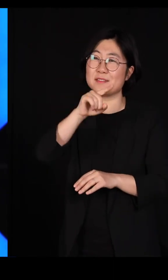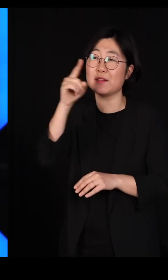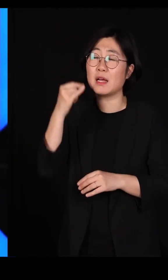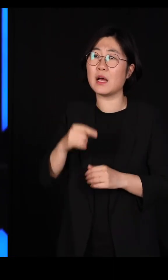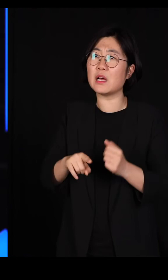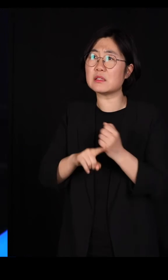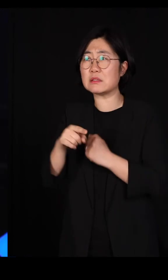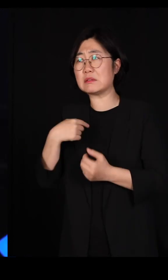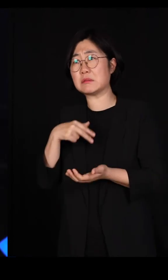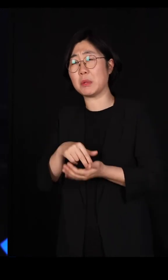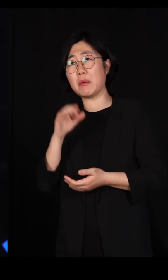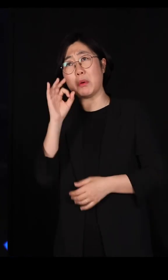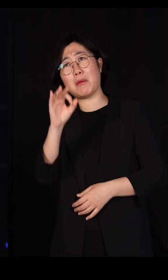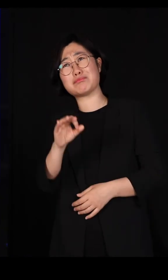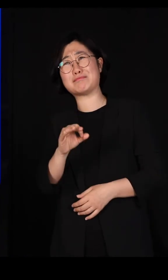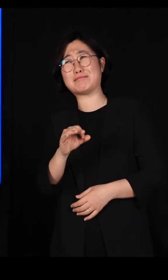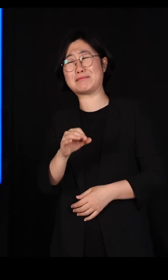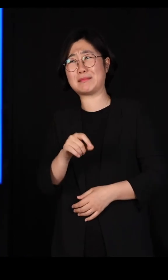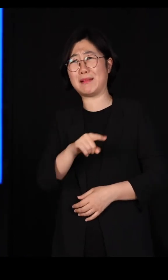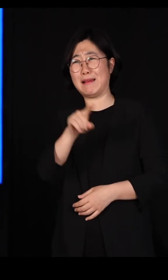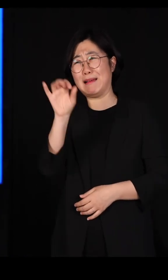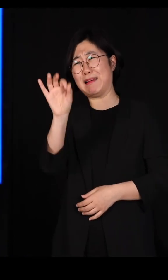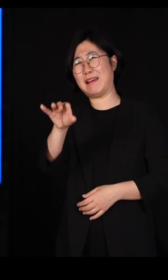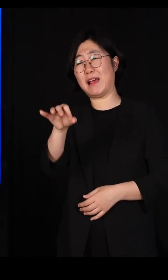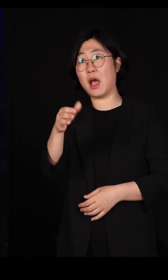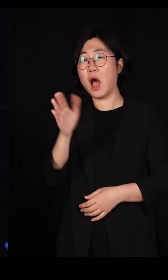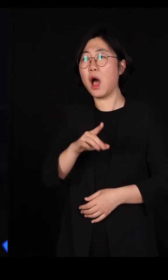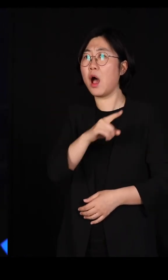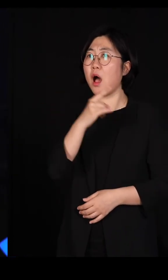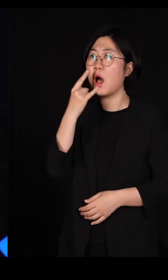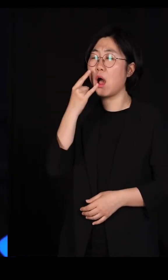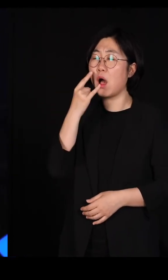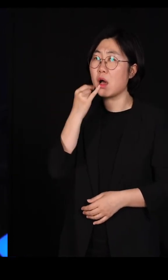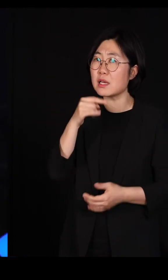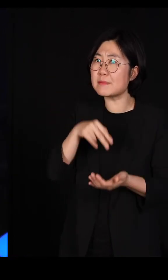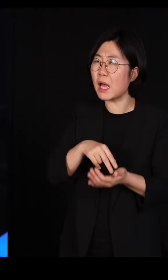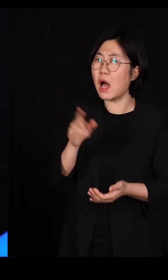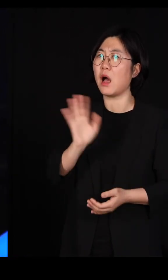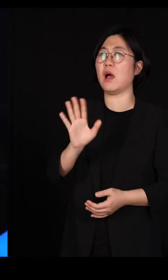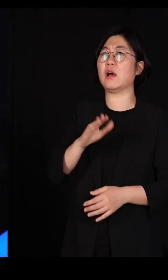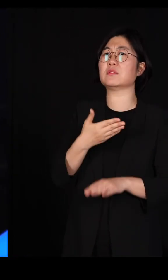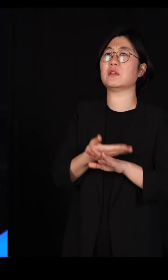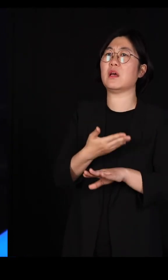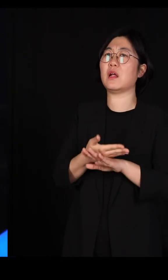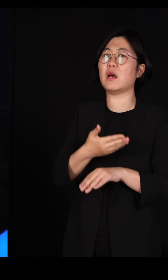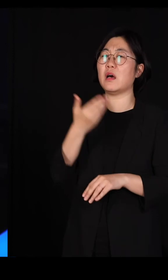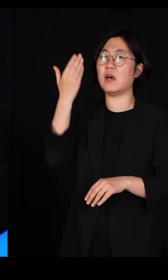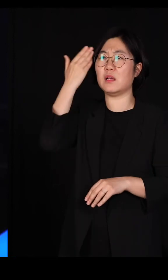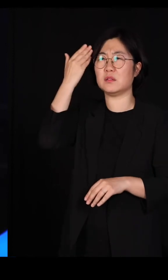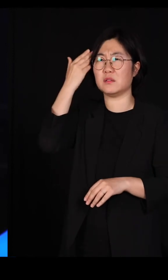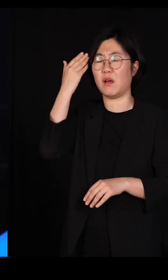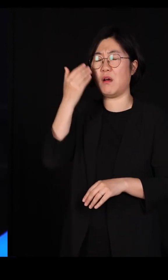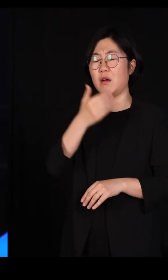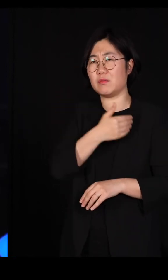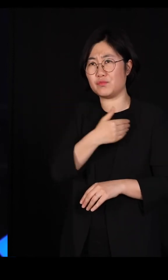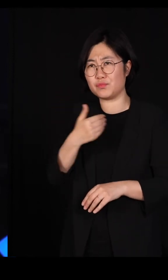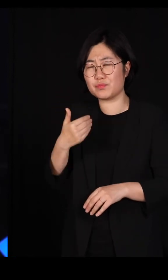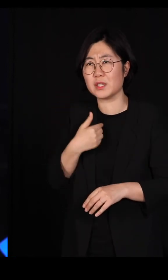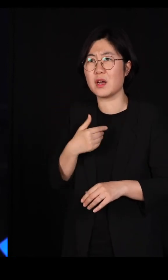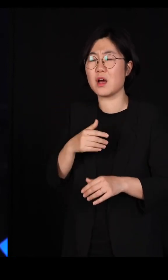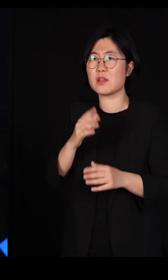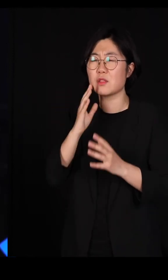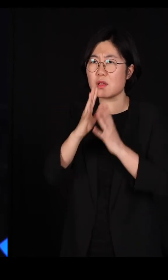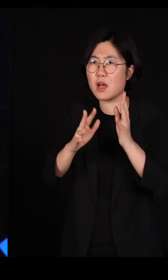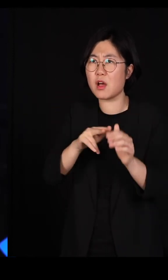우리가 굉장히 하찮게 여기고 별로 대수롭지 않게 여기는 그러한 활동, 그러한 정보, 그러한 지식들이